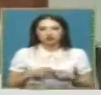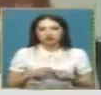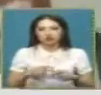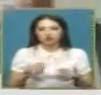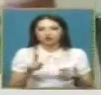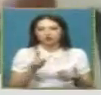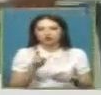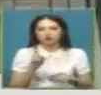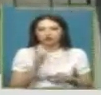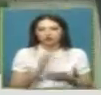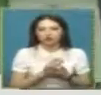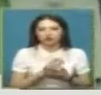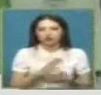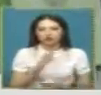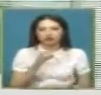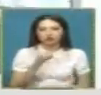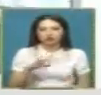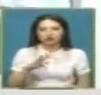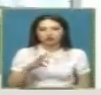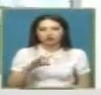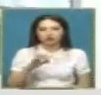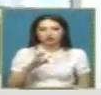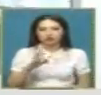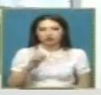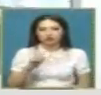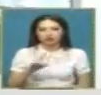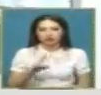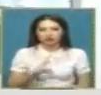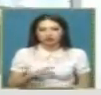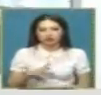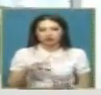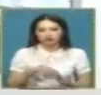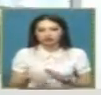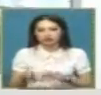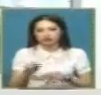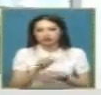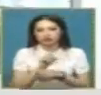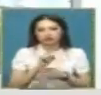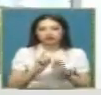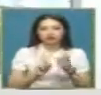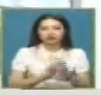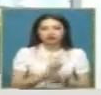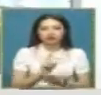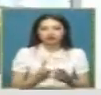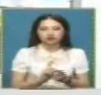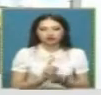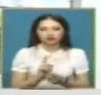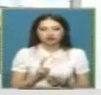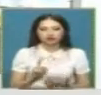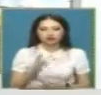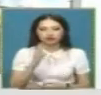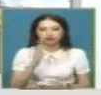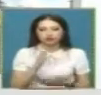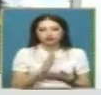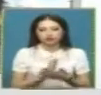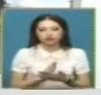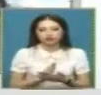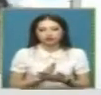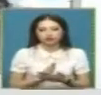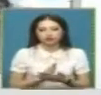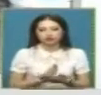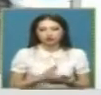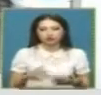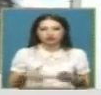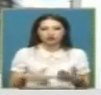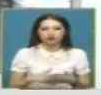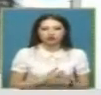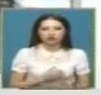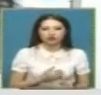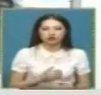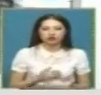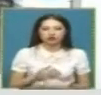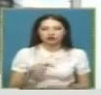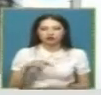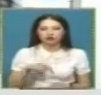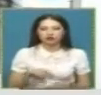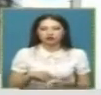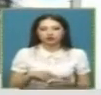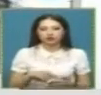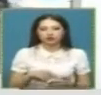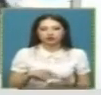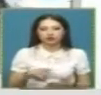бүгінгі семинарымызда жаңағыдай соны жөндеуге, соны болдырмауға тырысатын жаңашыл